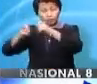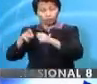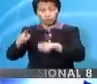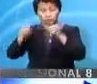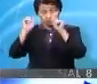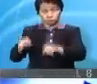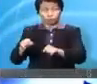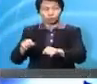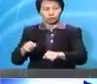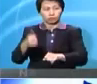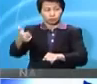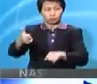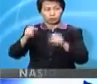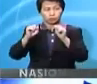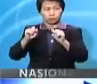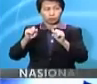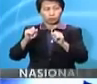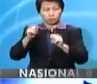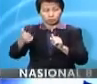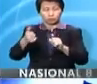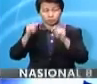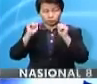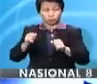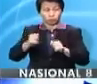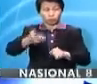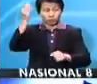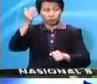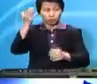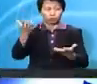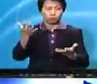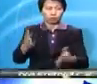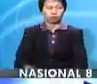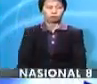boleh dia sedia berbahas.